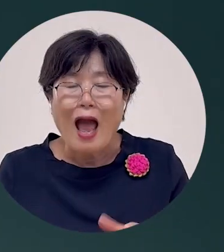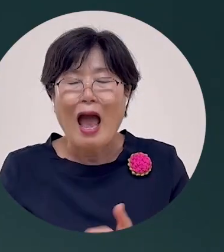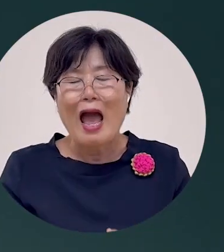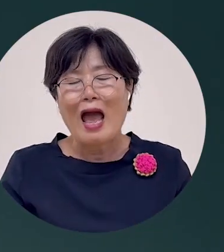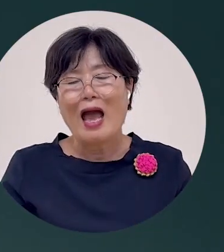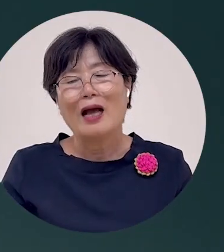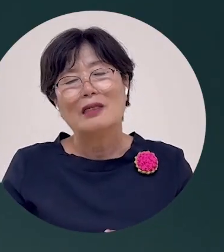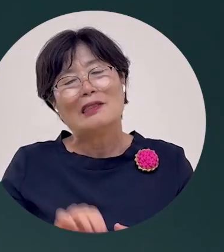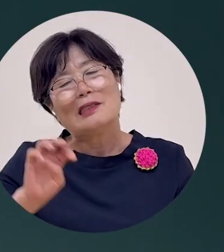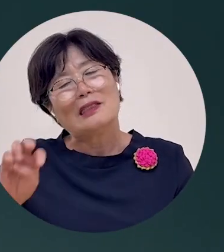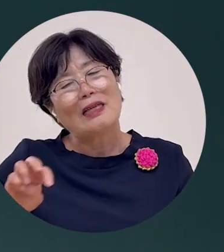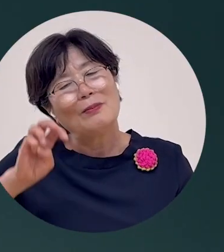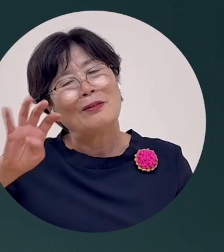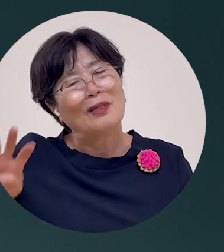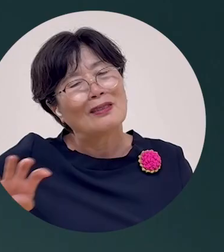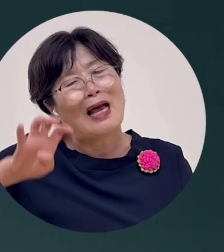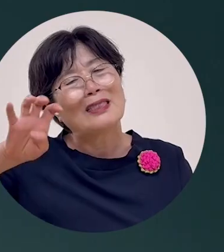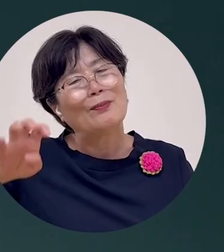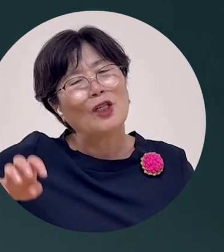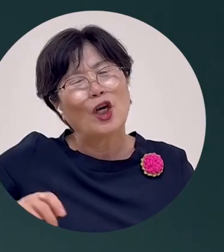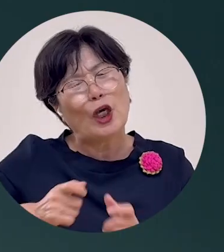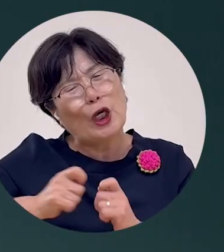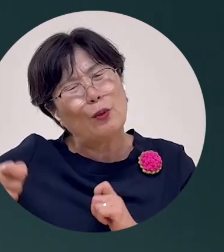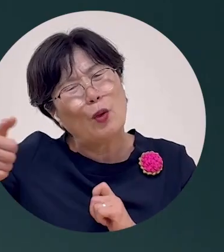몇십 년 살아요.